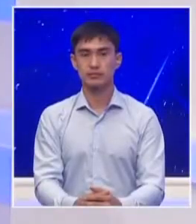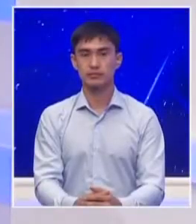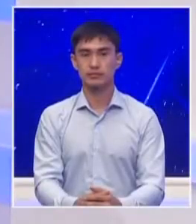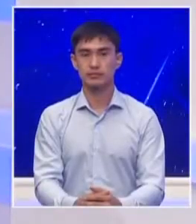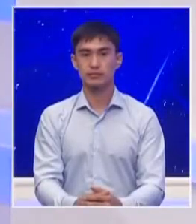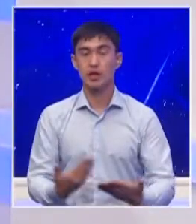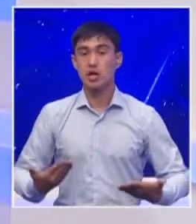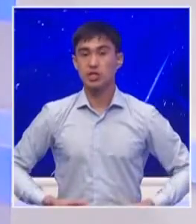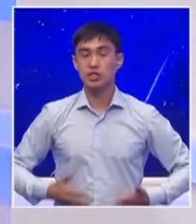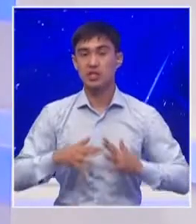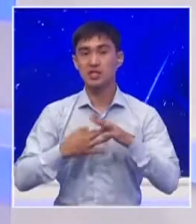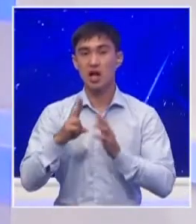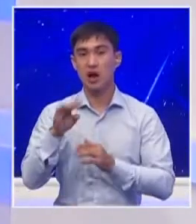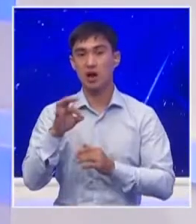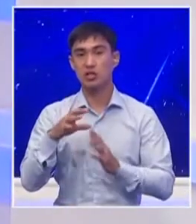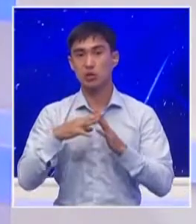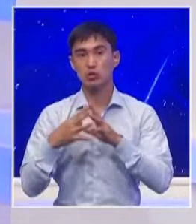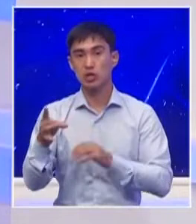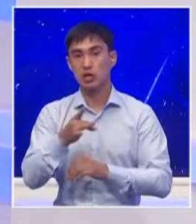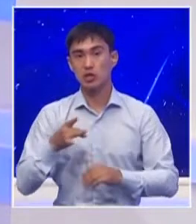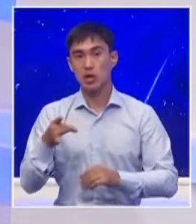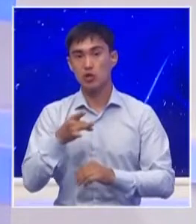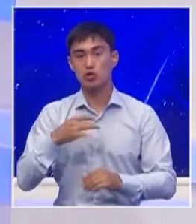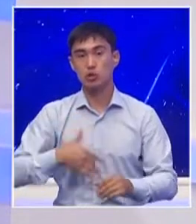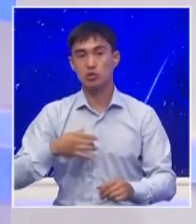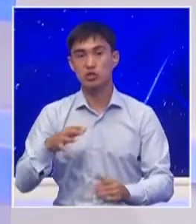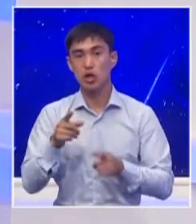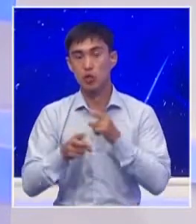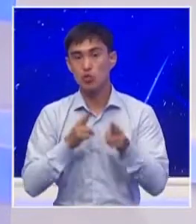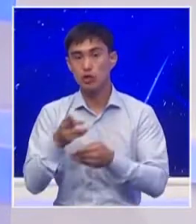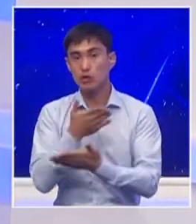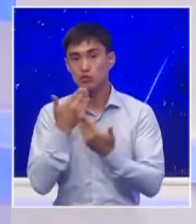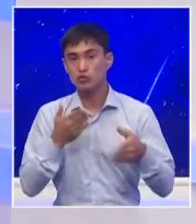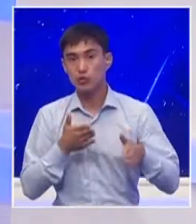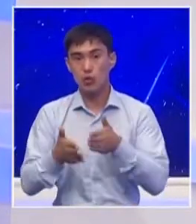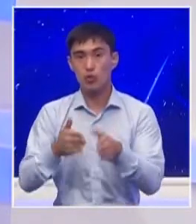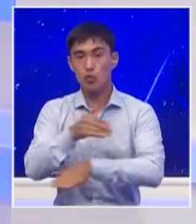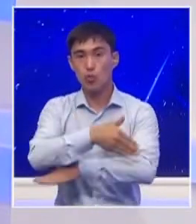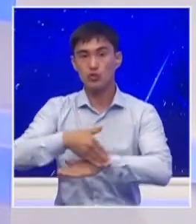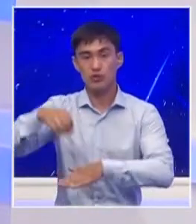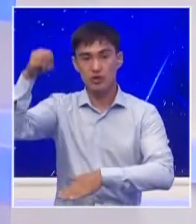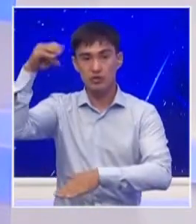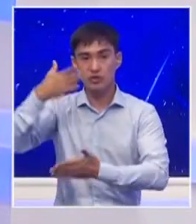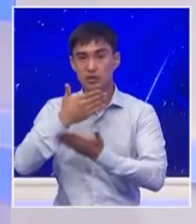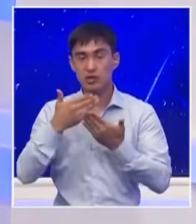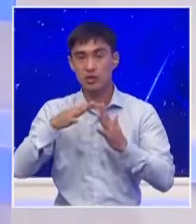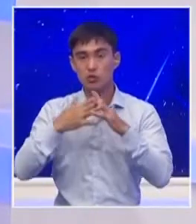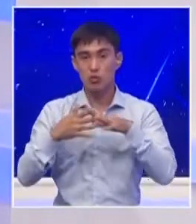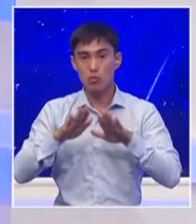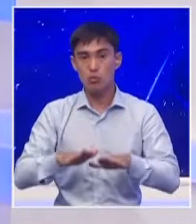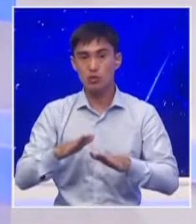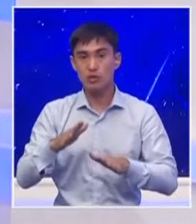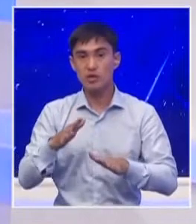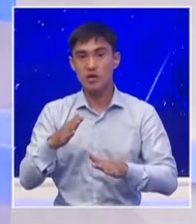жители села каргалы жамбылского района жалуются на отсутствие дорог и уличного освещения населенном пункте расположенным